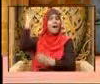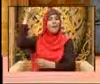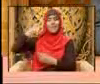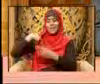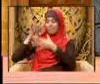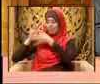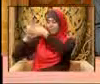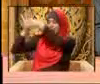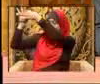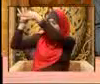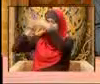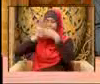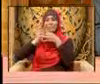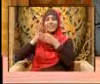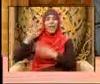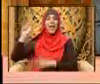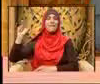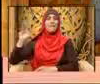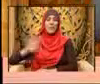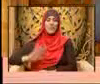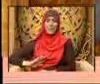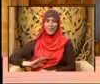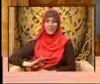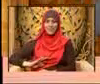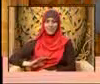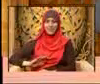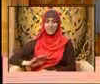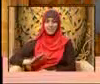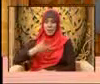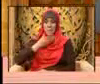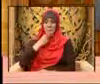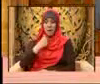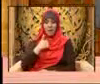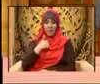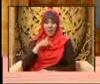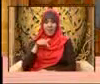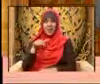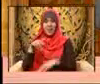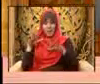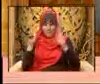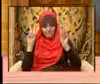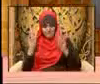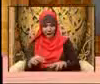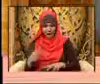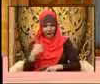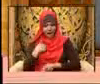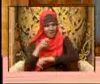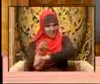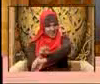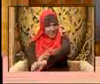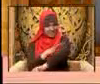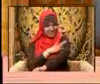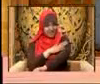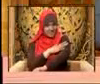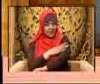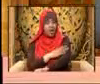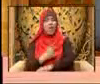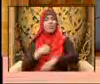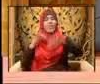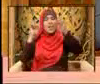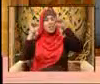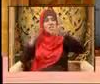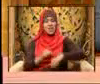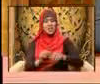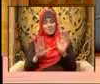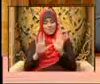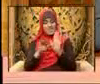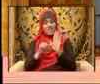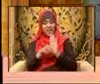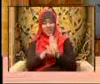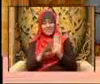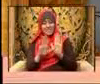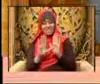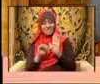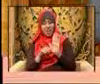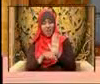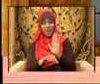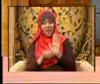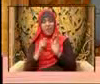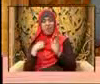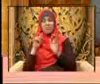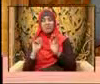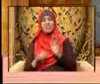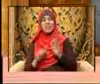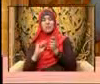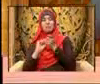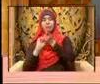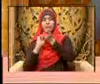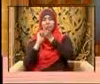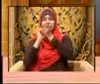يتصل بربه سبحانه وتعالى. عندما يبلغ الإنسان هذا المبلغ أعتقد أنه يستطيع عندئذ أن تؤثر